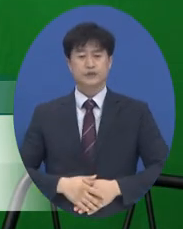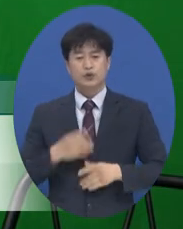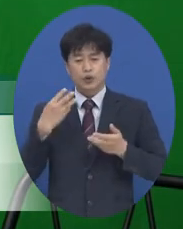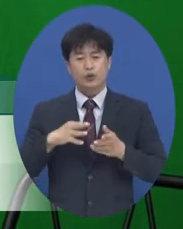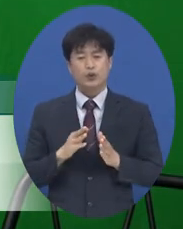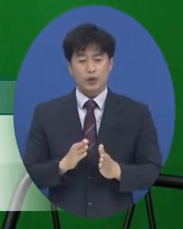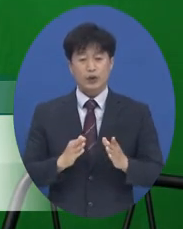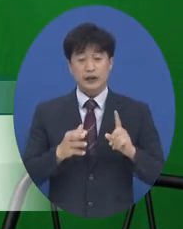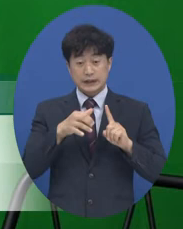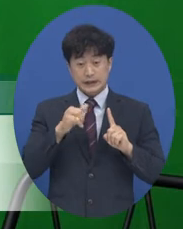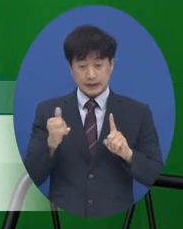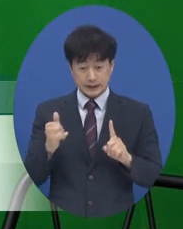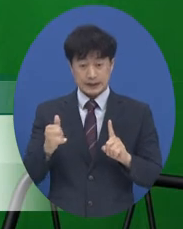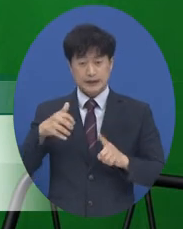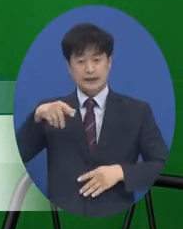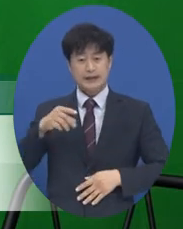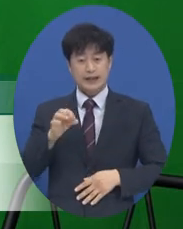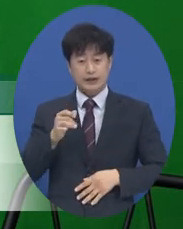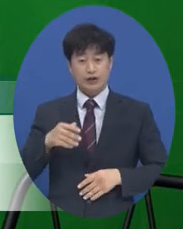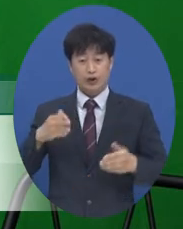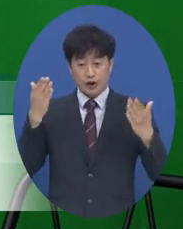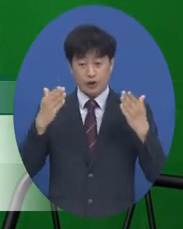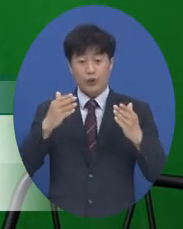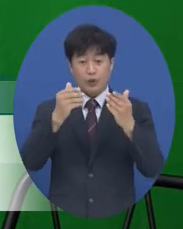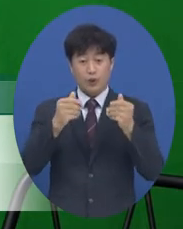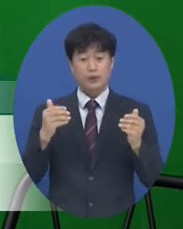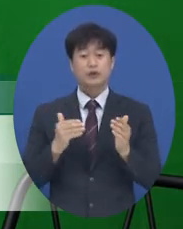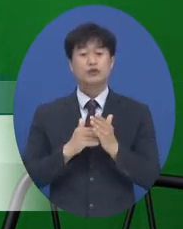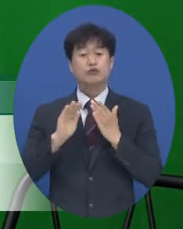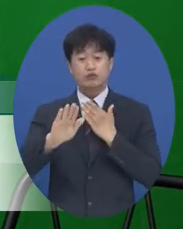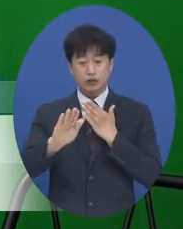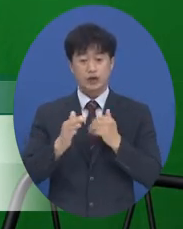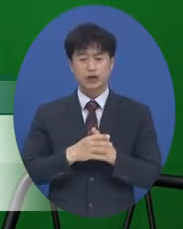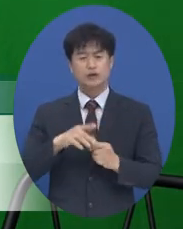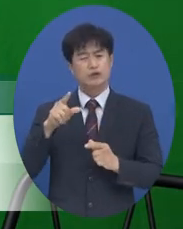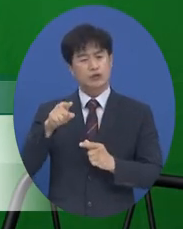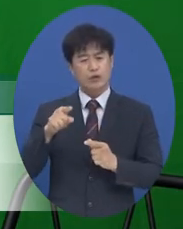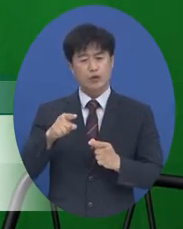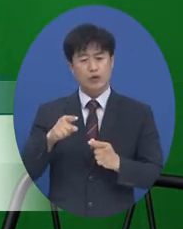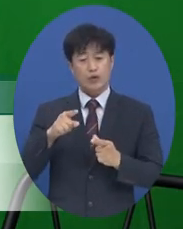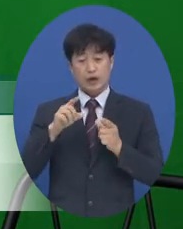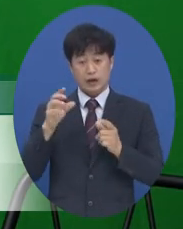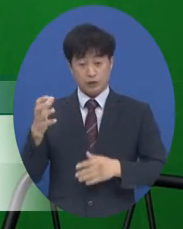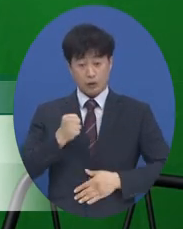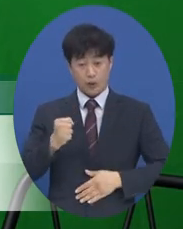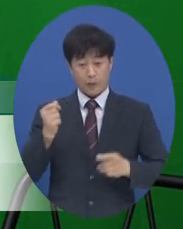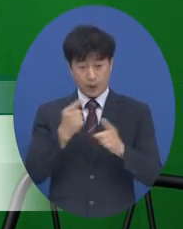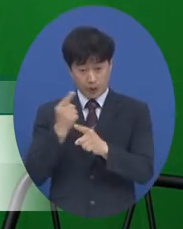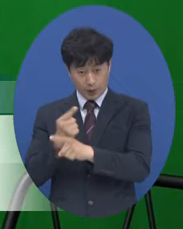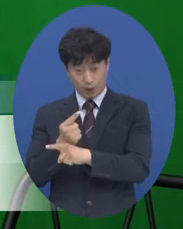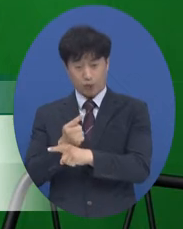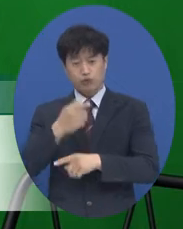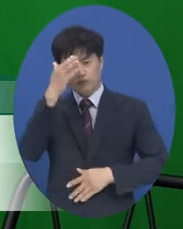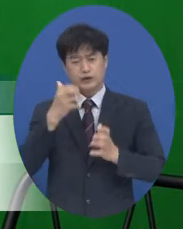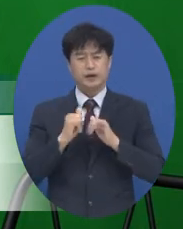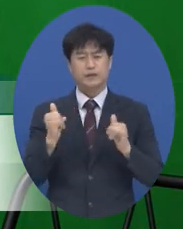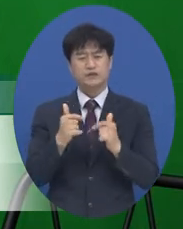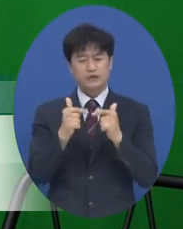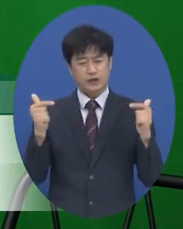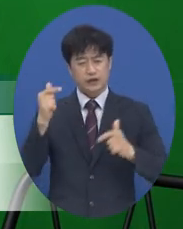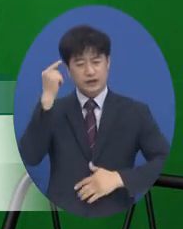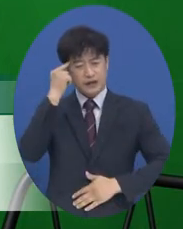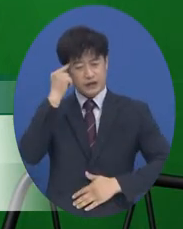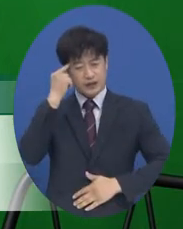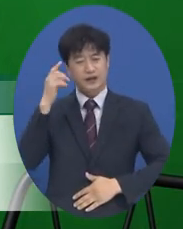크리에이터 아카데미를 수강해서 그 부분에서 배운 거를 토대로 채널을 많이 수정했기 때문에 구독자가 좀 많이 늘지